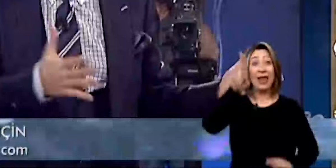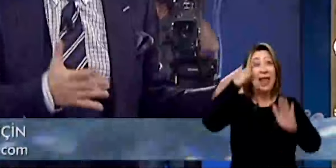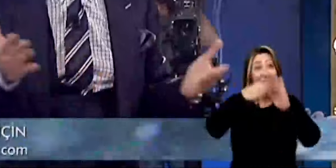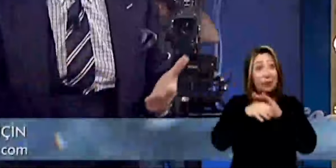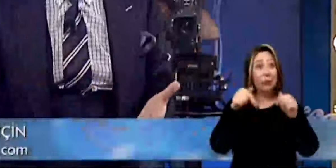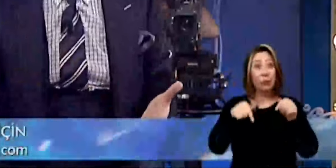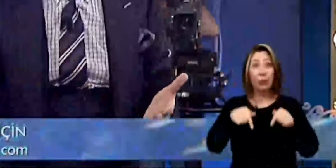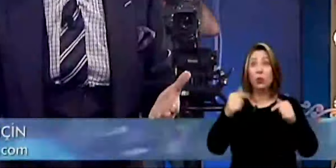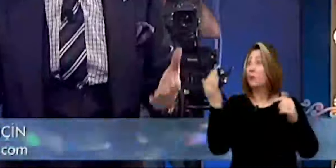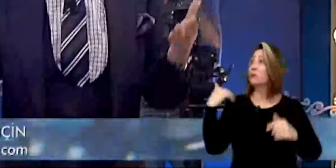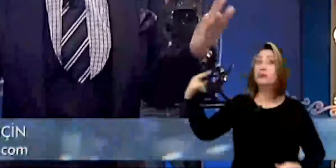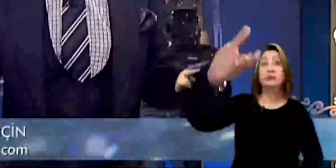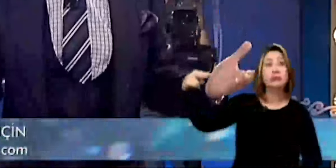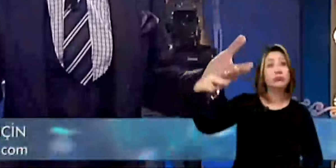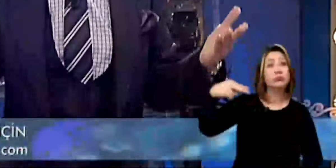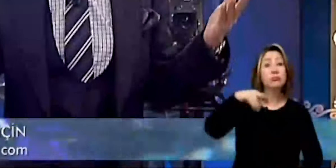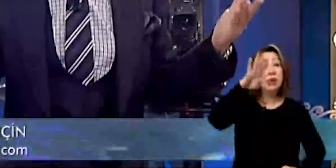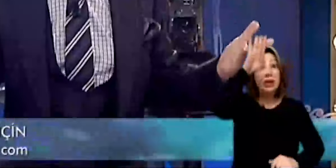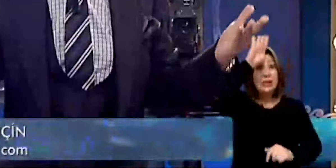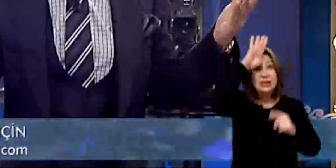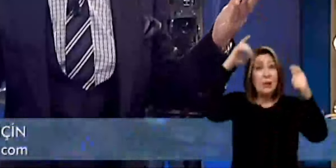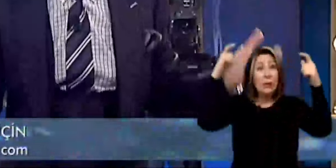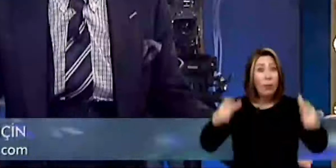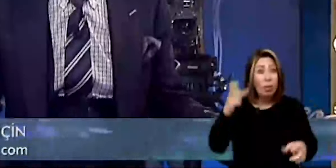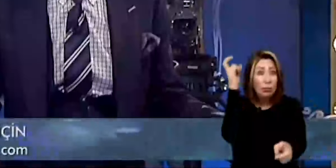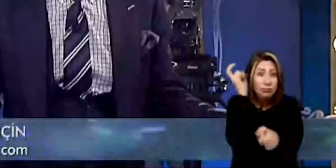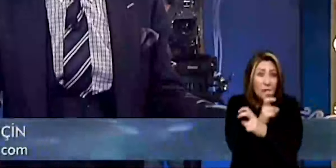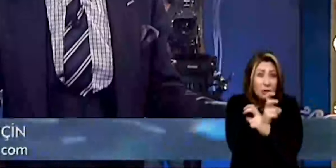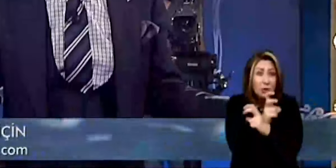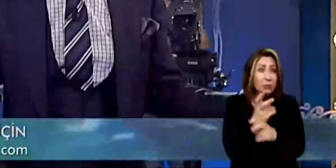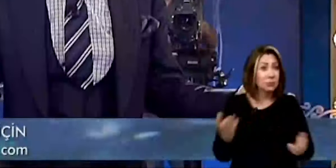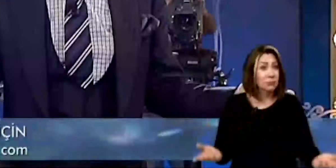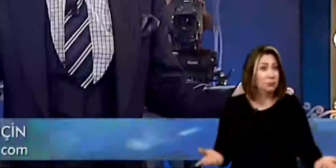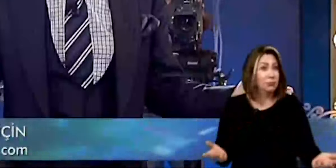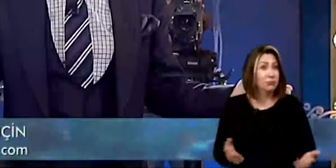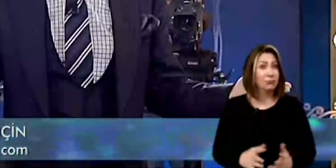ki bugün kanala geliyorum. İstanbul'da kimse yok.